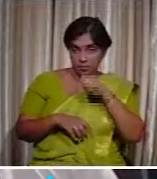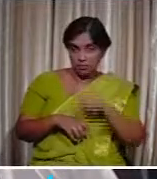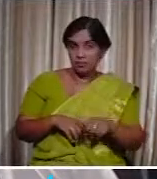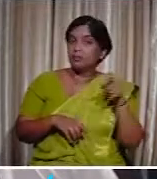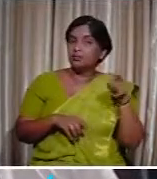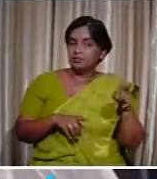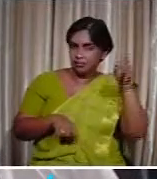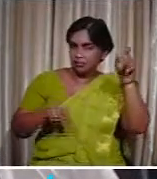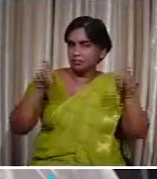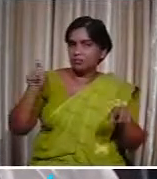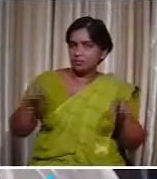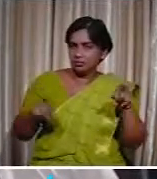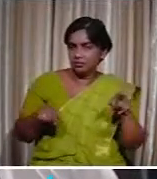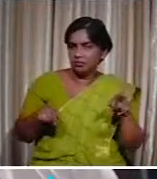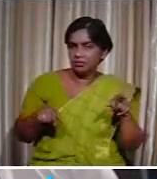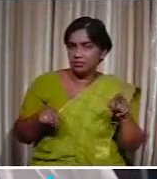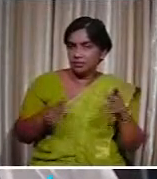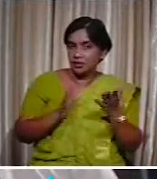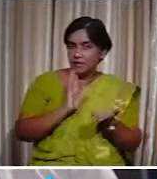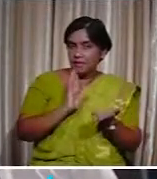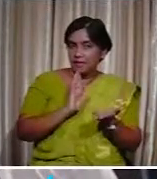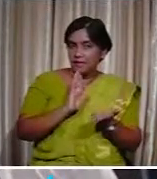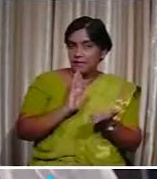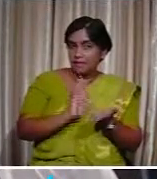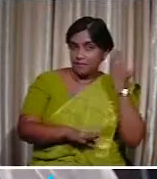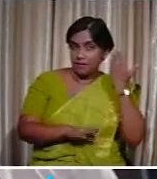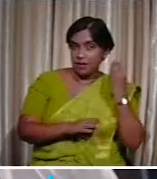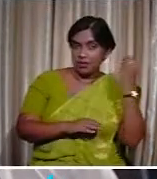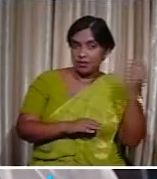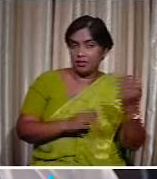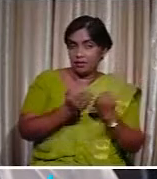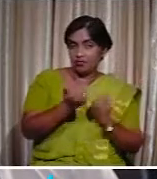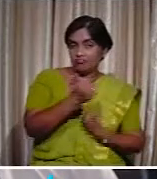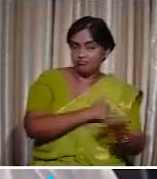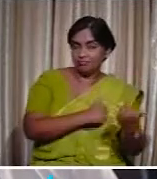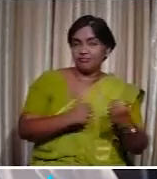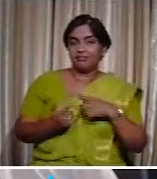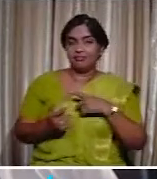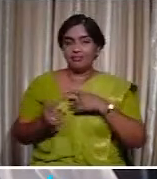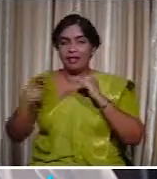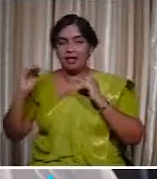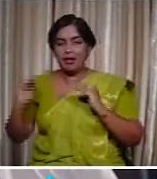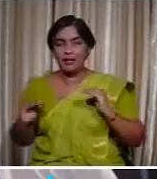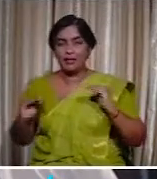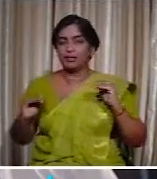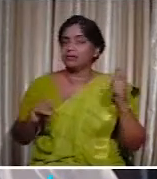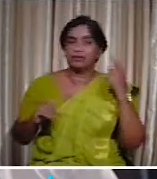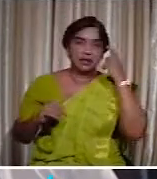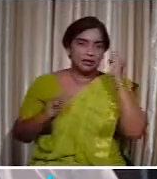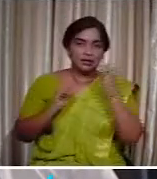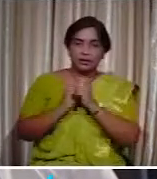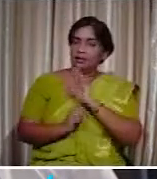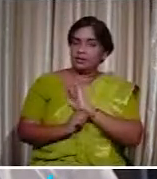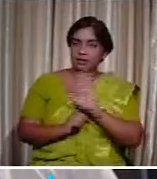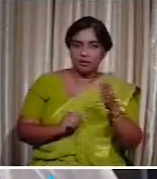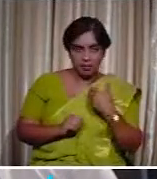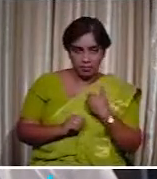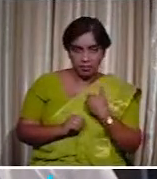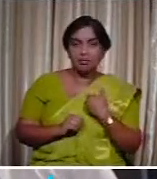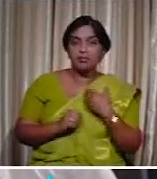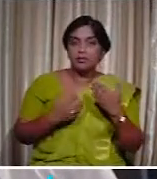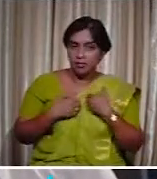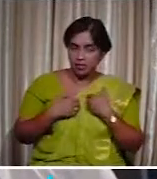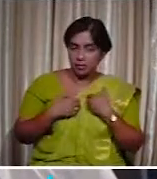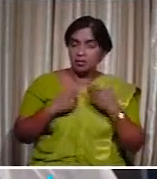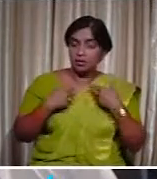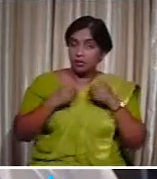केनेकोट वैडी वैडीपुर उदव् करन्न एहेम नैत्तम् अडुवें उदव् करन्न हितागेन कटियुत्तु करेने मगे